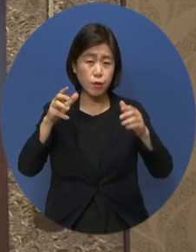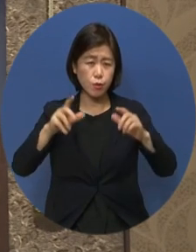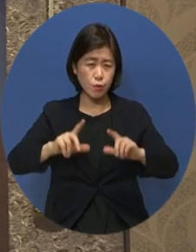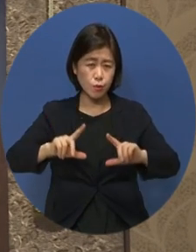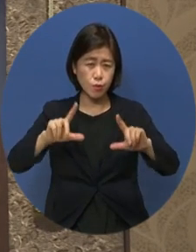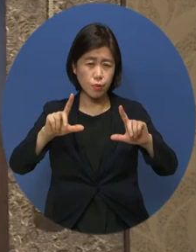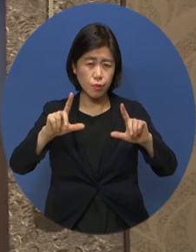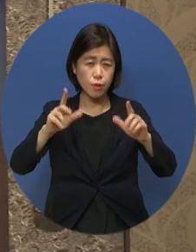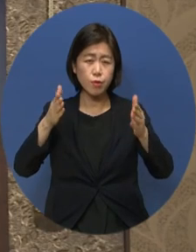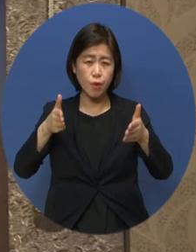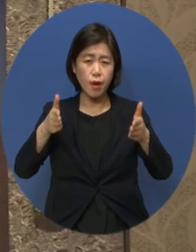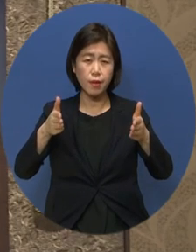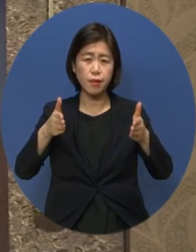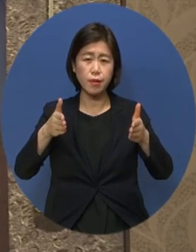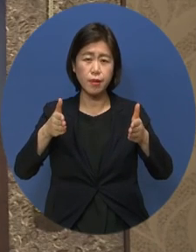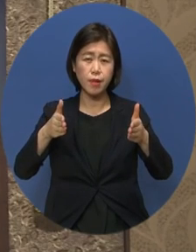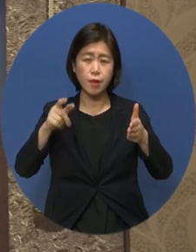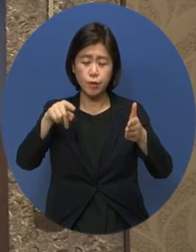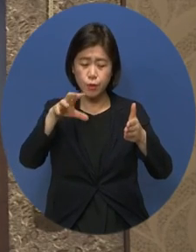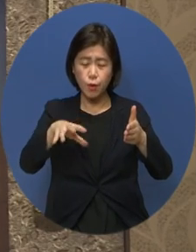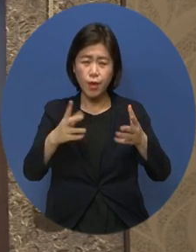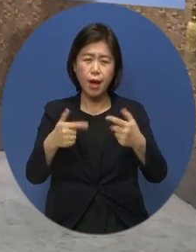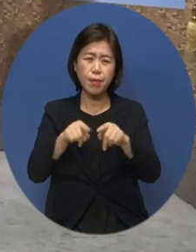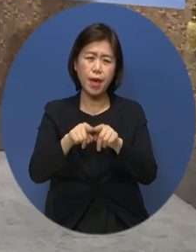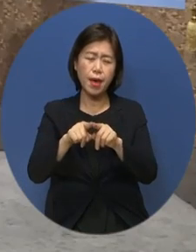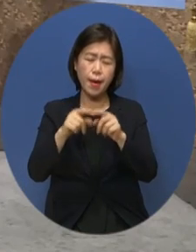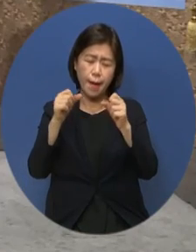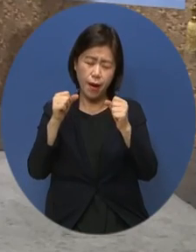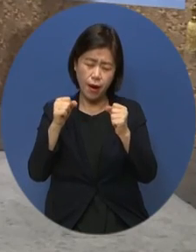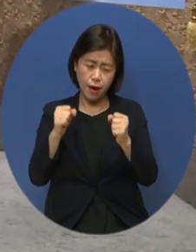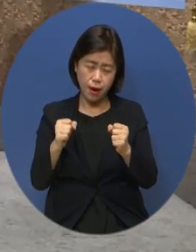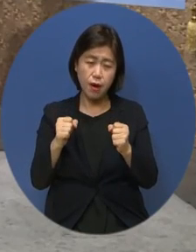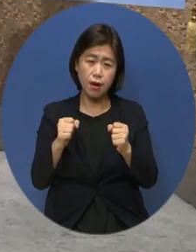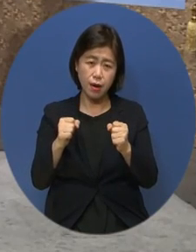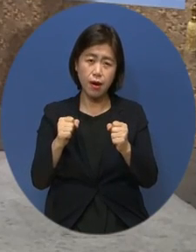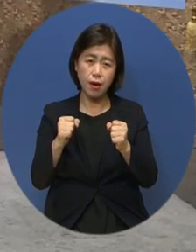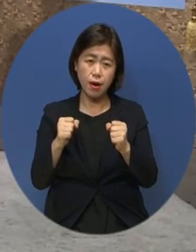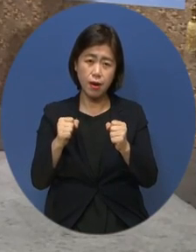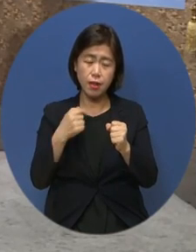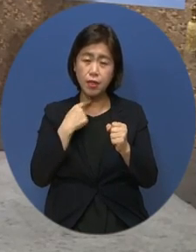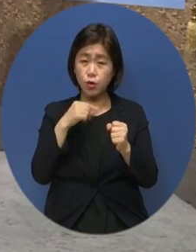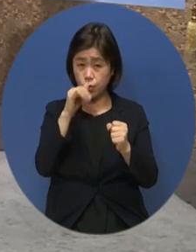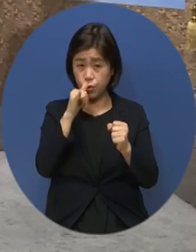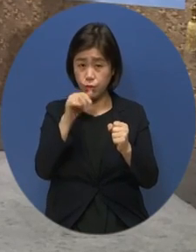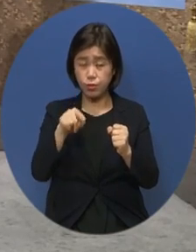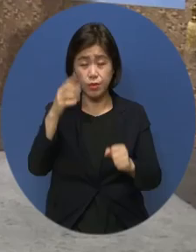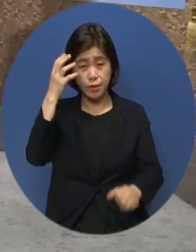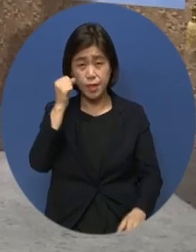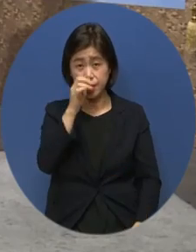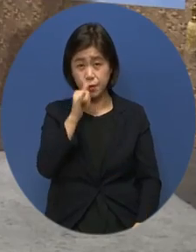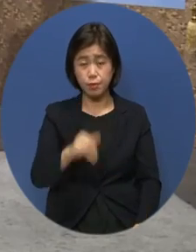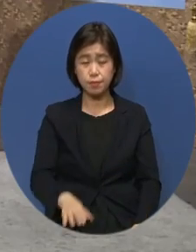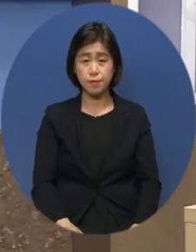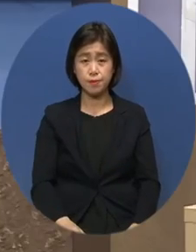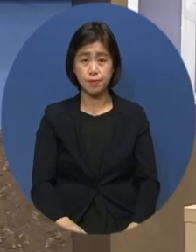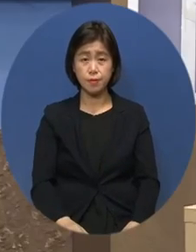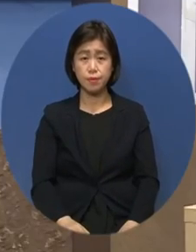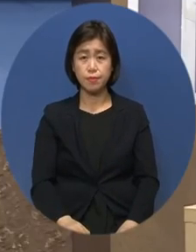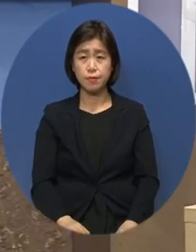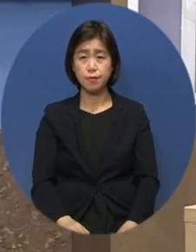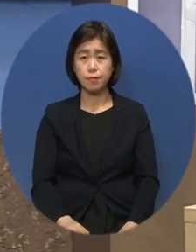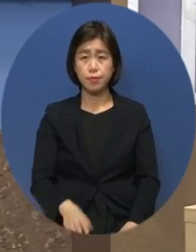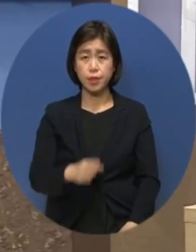일했던 것이 지금 가장 기억에 남습니다 220 8일 동안 요 4 그래 써서 예 정말